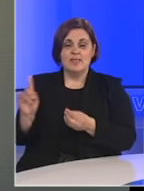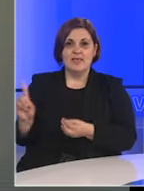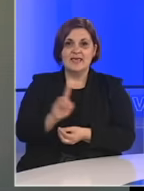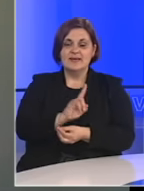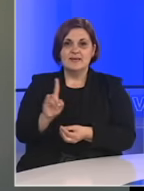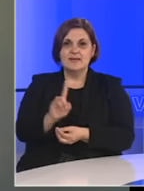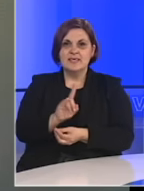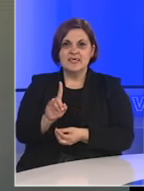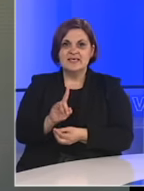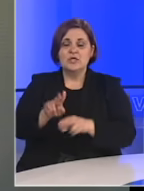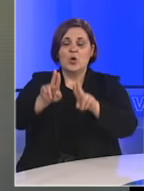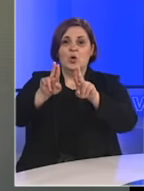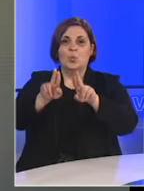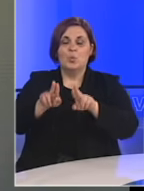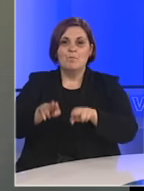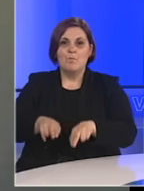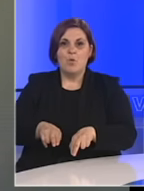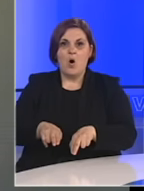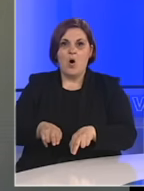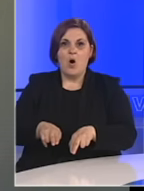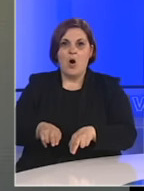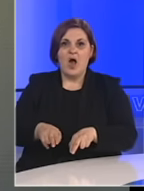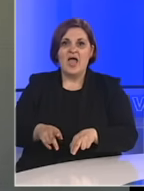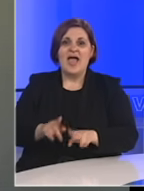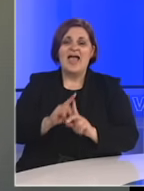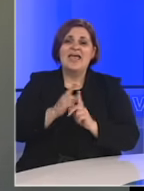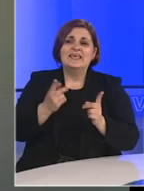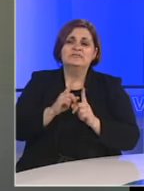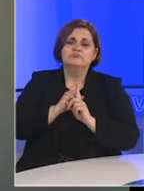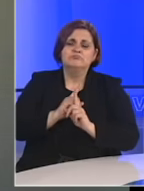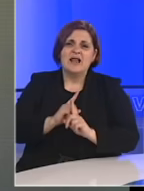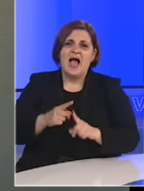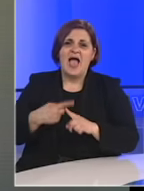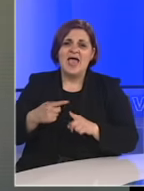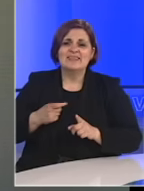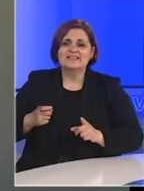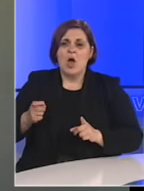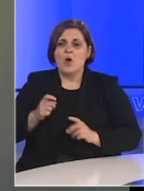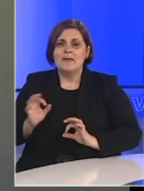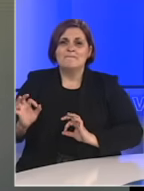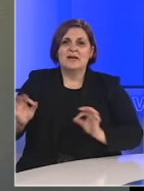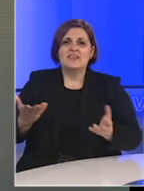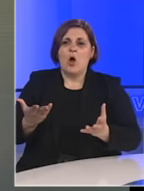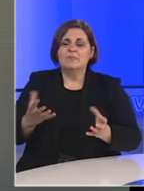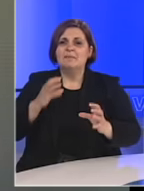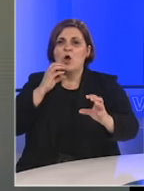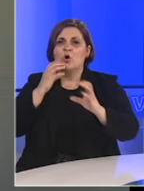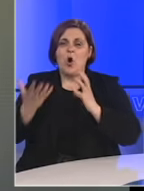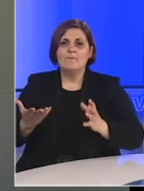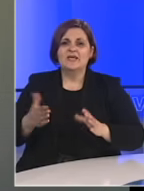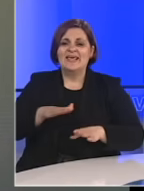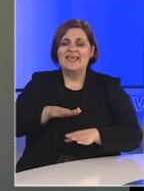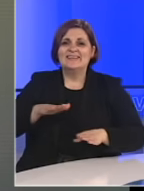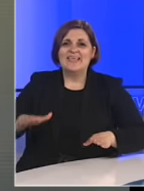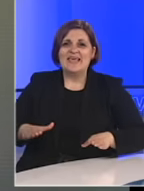nisu u mogućnosti iz svakako različitih razloga da se organiziraju i da obezbijede komunikaciju djeci